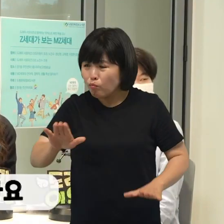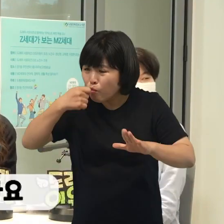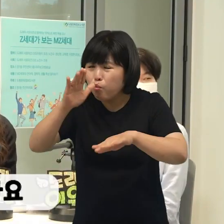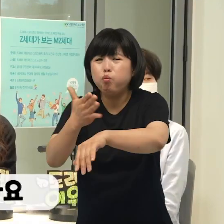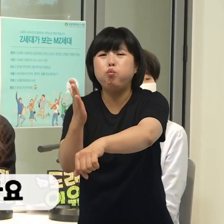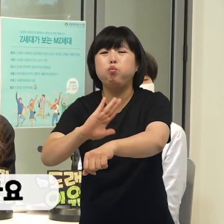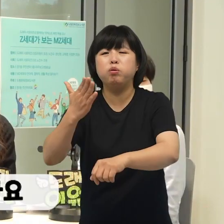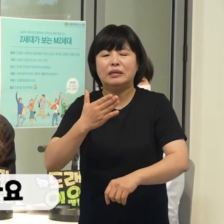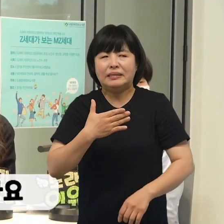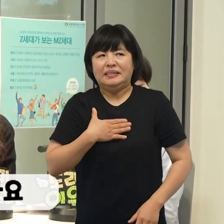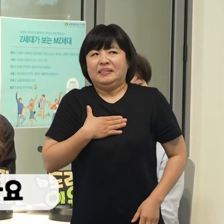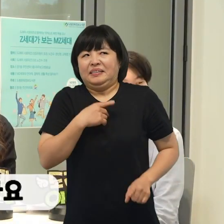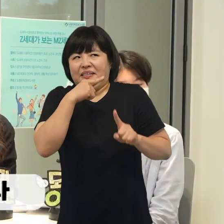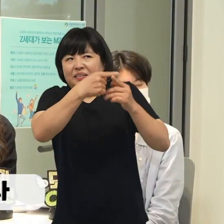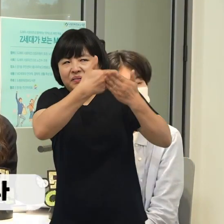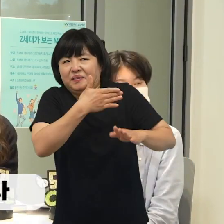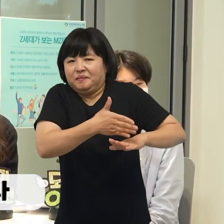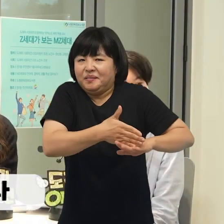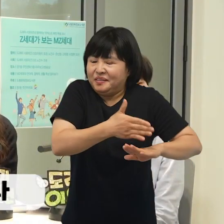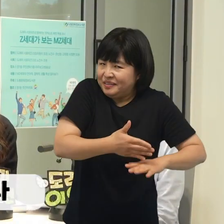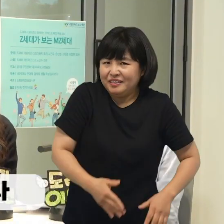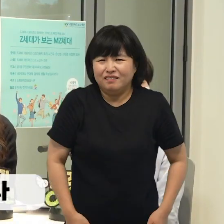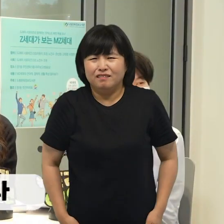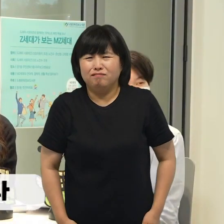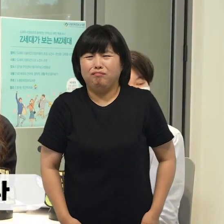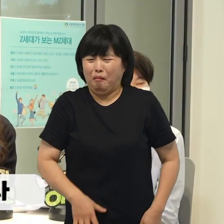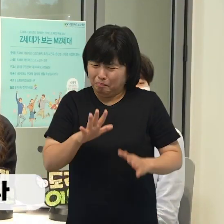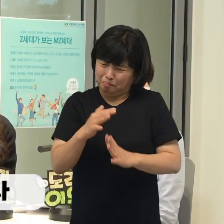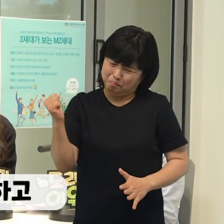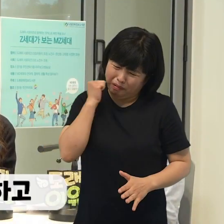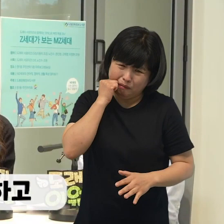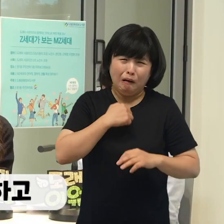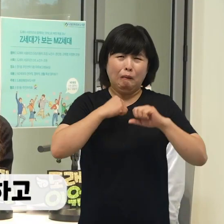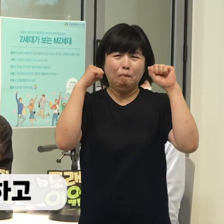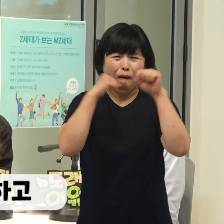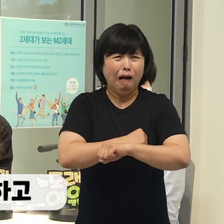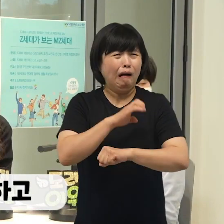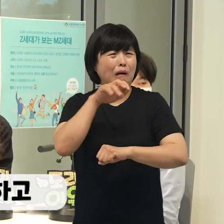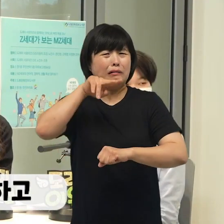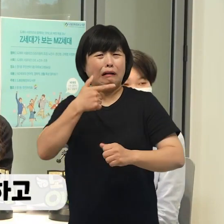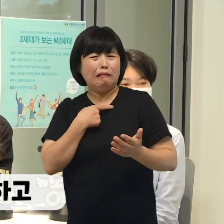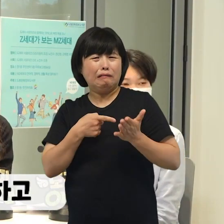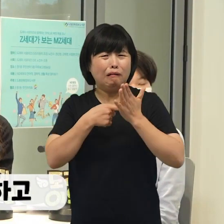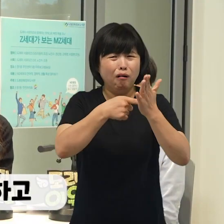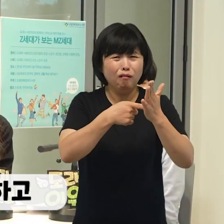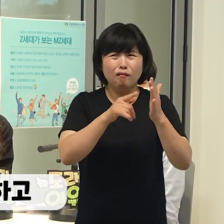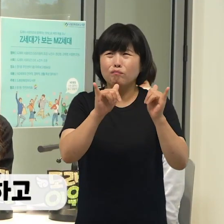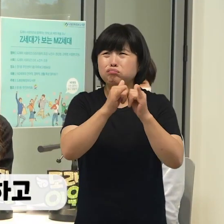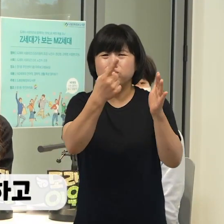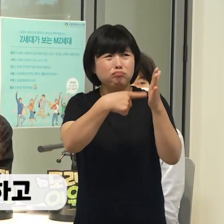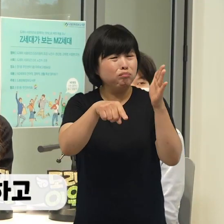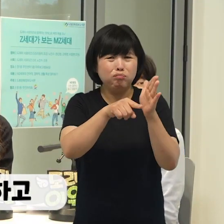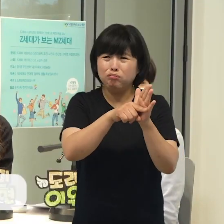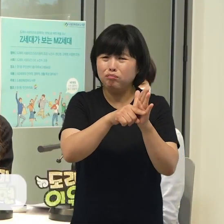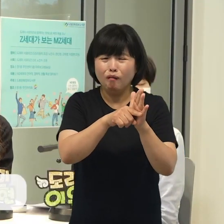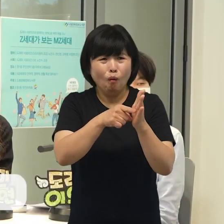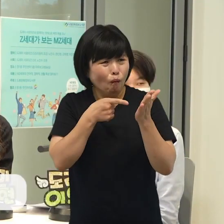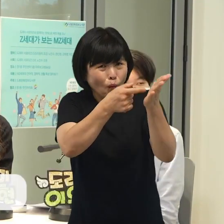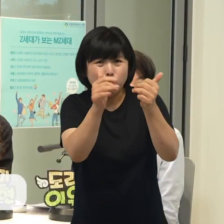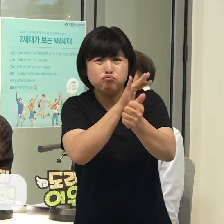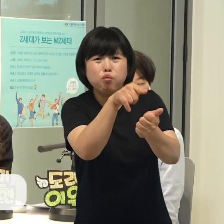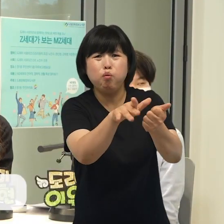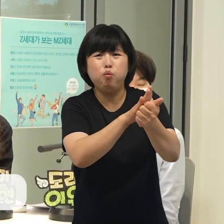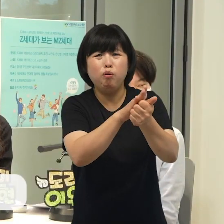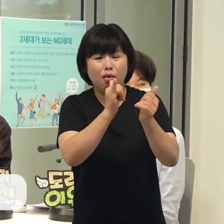못 드시는데 밥은 드시잖아요. 그렇죠. 긍정적으로 봐주셔서 감사합니다. 이거는 이제 다 잃어서 아. 파산 신청하고 이런